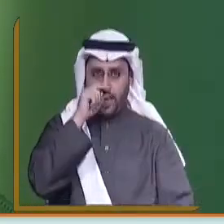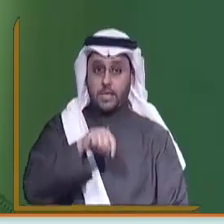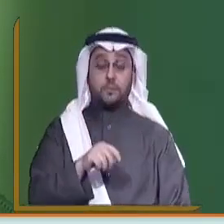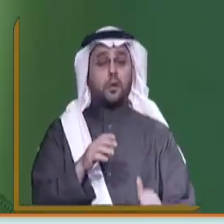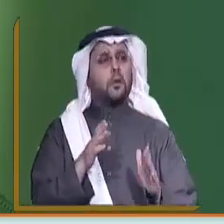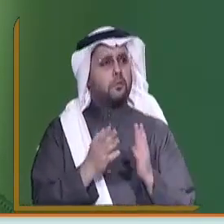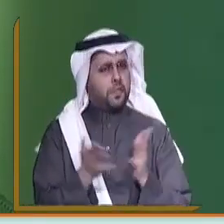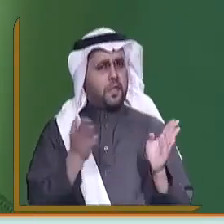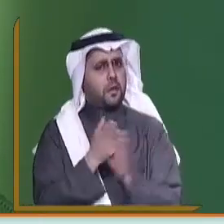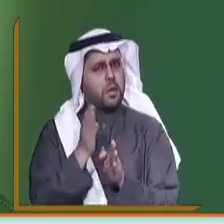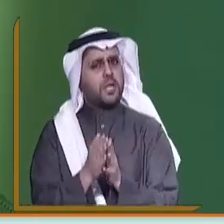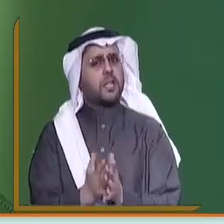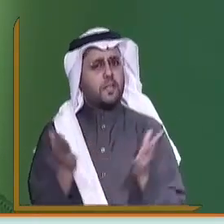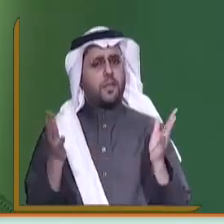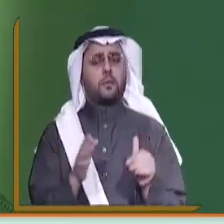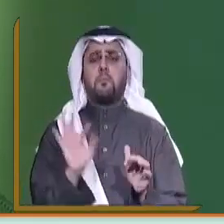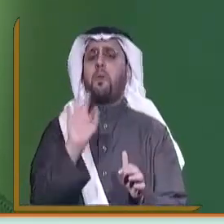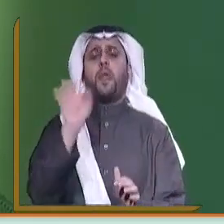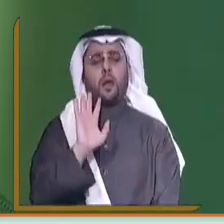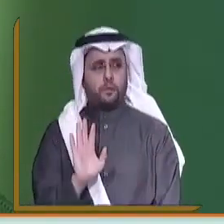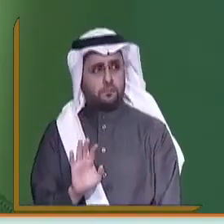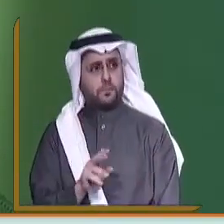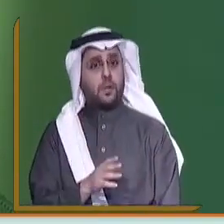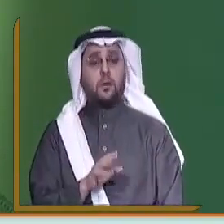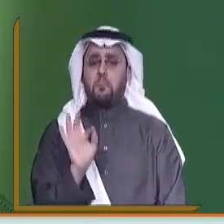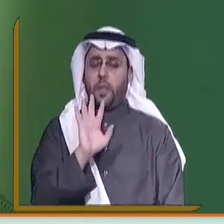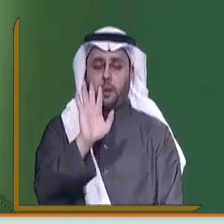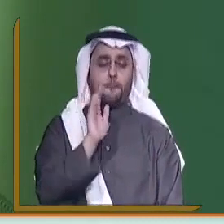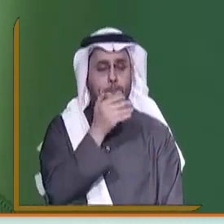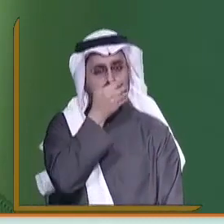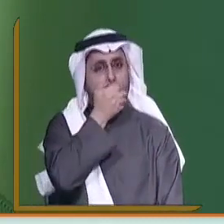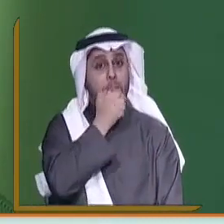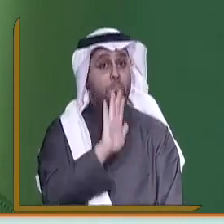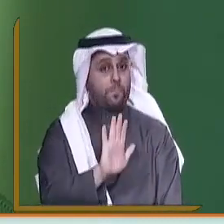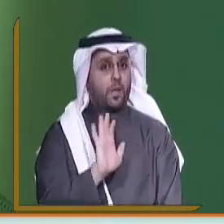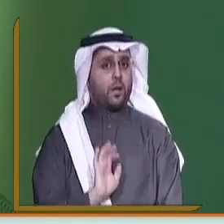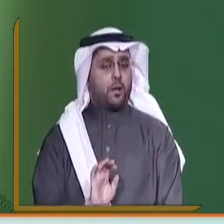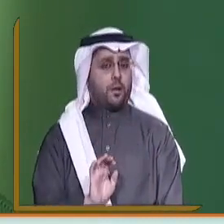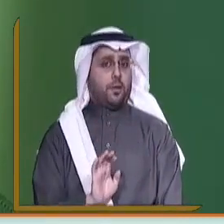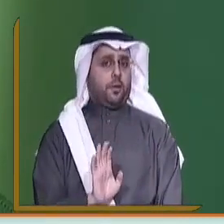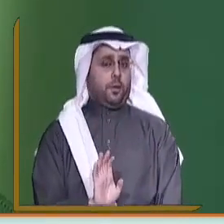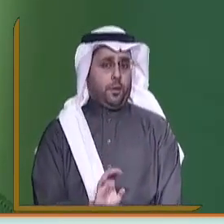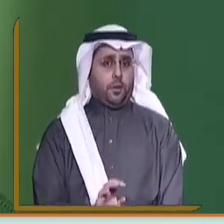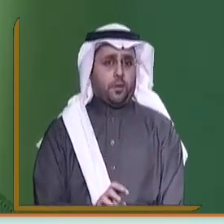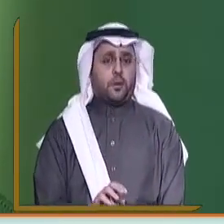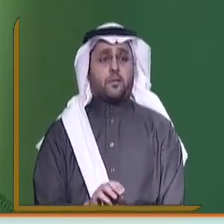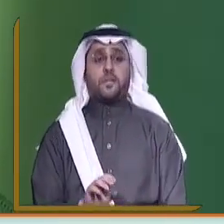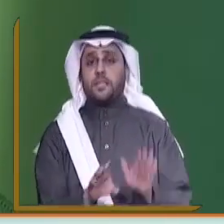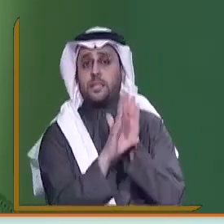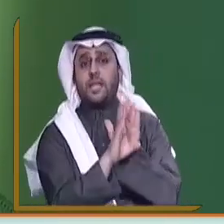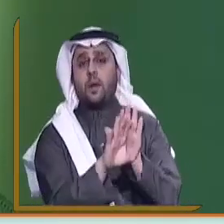يشمل الكثير من القطاعات على سبيل المثال ما يتعلق ب تنميه